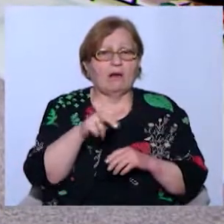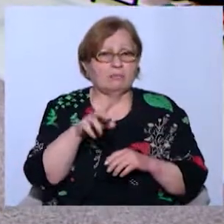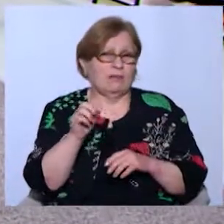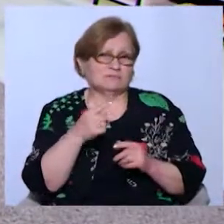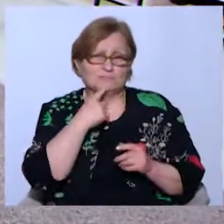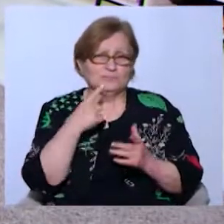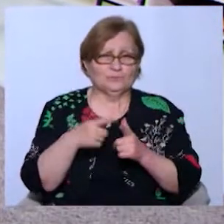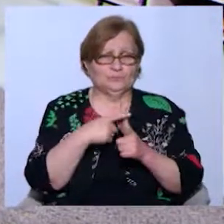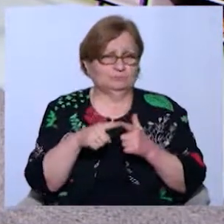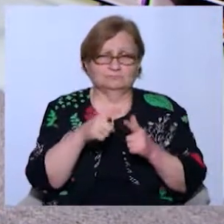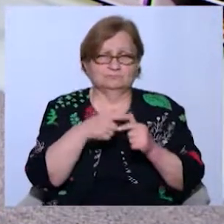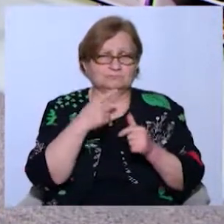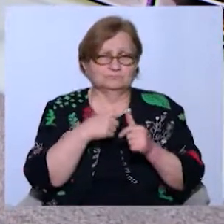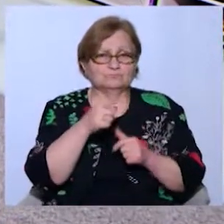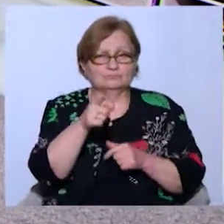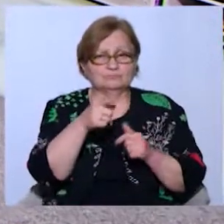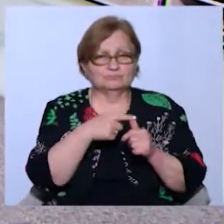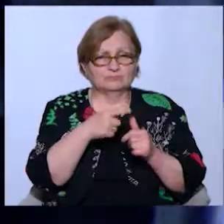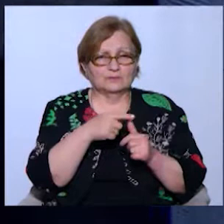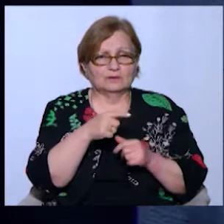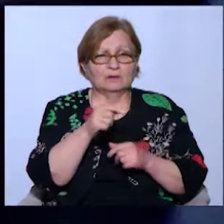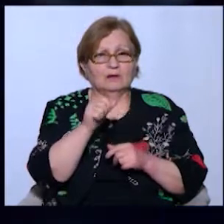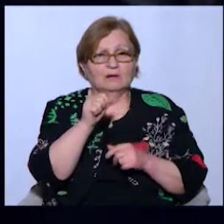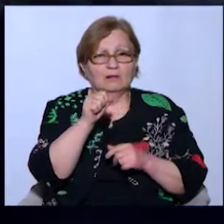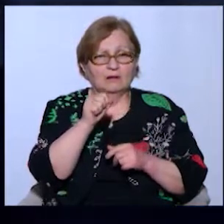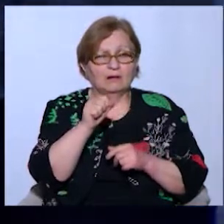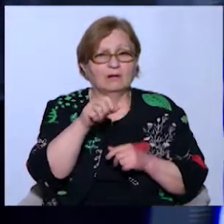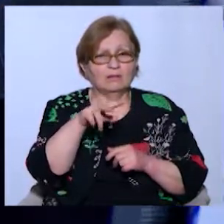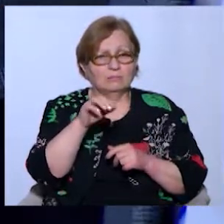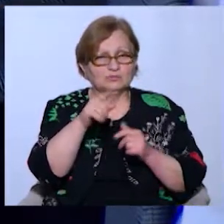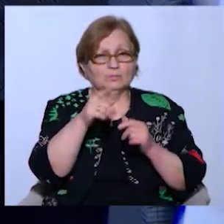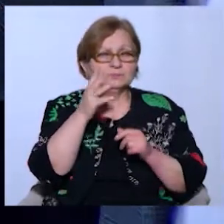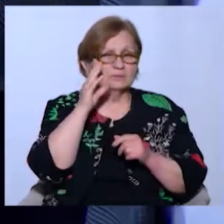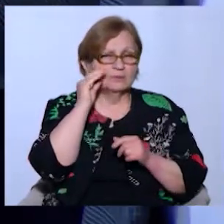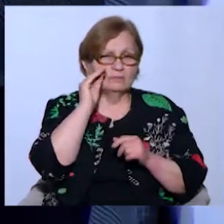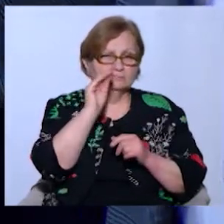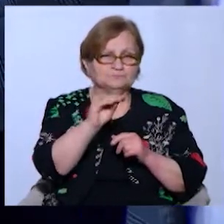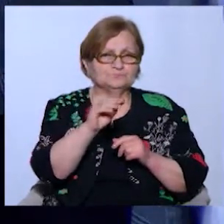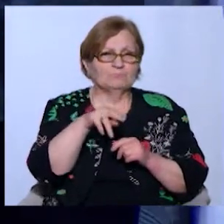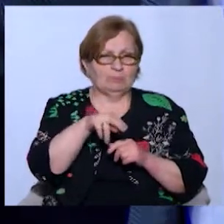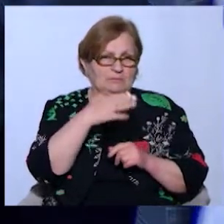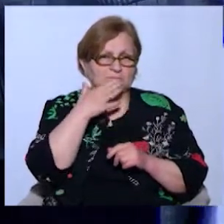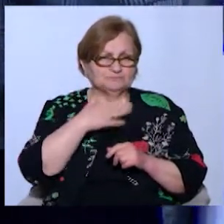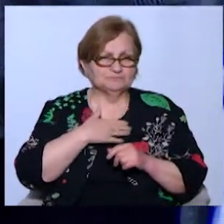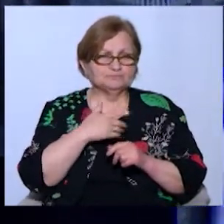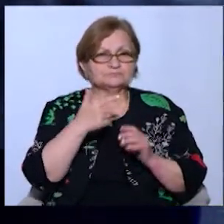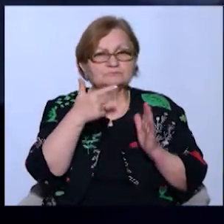ჩვენ ვამბობთ, რომ ალბათობა, მე ავხსნი, რატომ აღინიშნება პ რიცხვით, მაგალითად იყოს